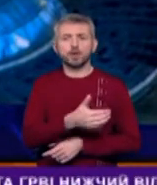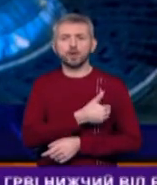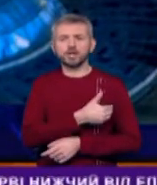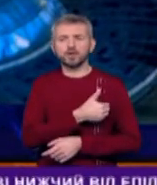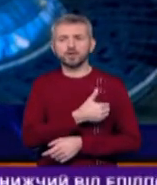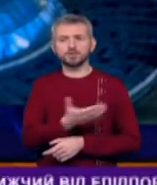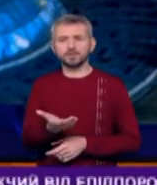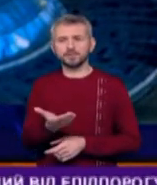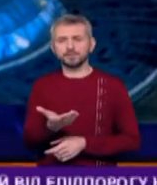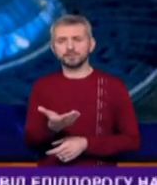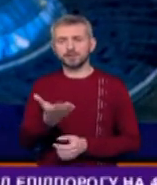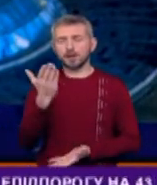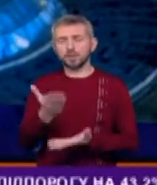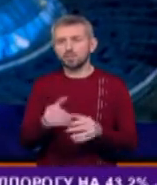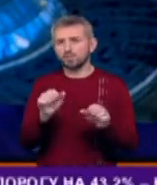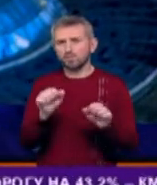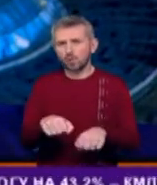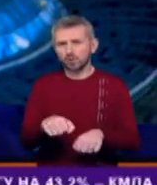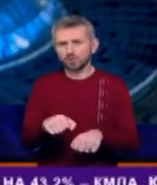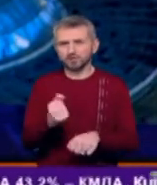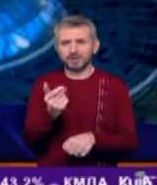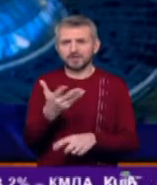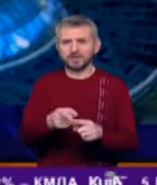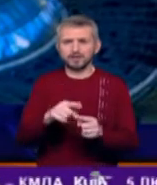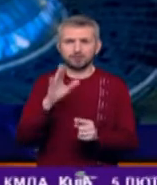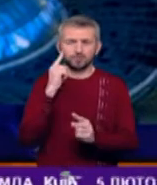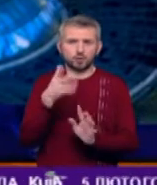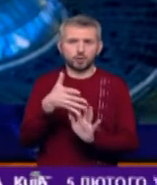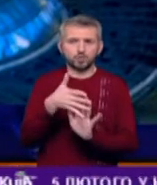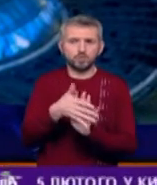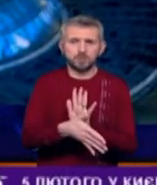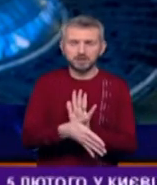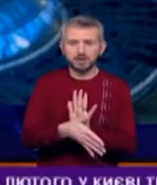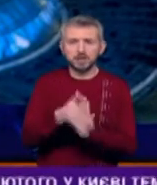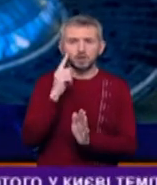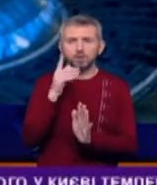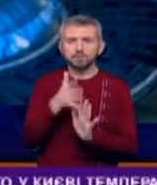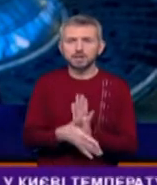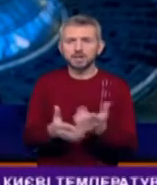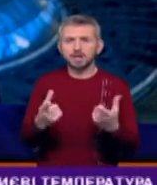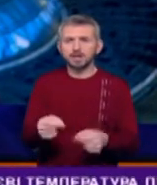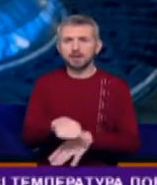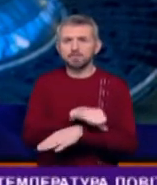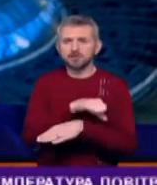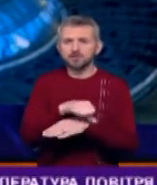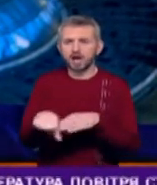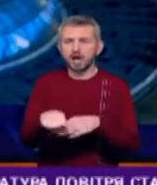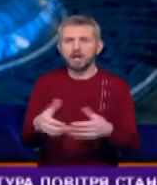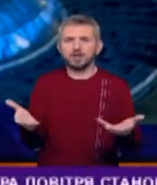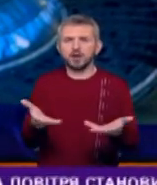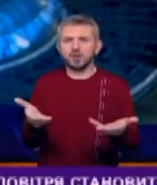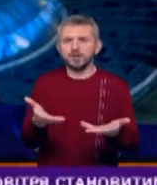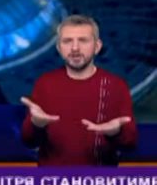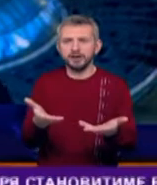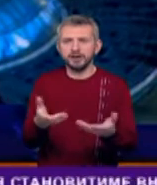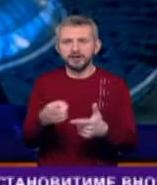от, якщо можна, там, ну, наскільки це зрозуміло, зрозуміти, де межа якоїсь,